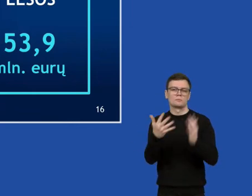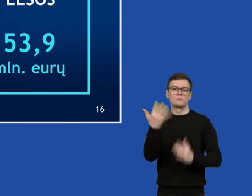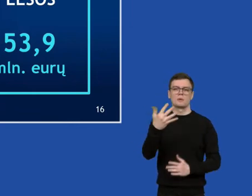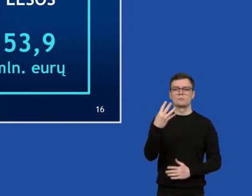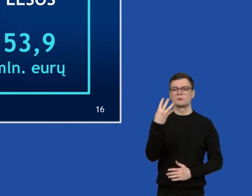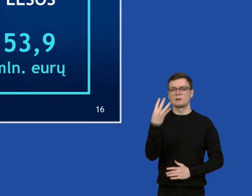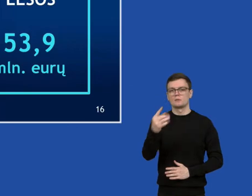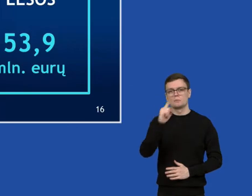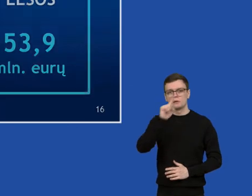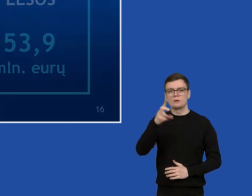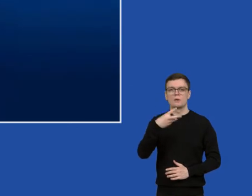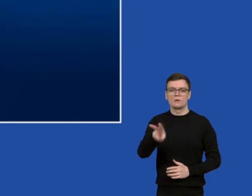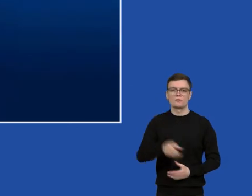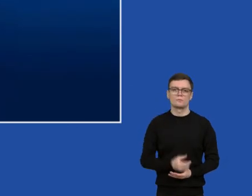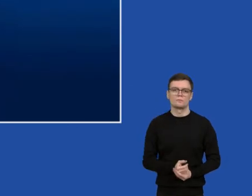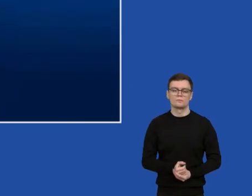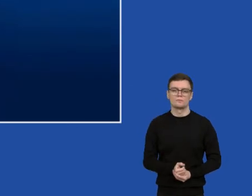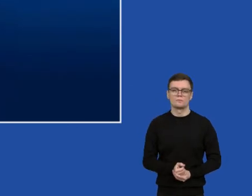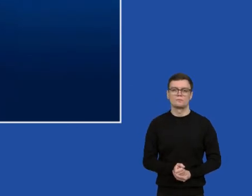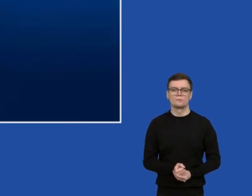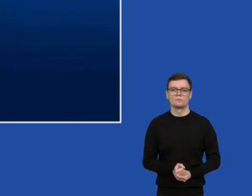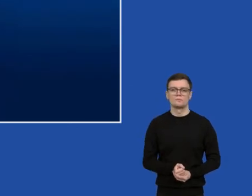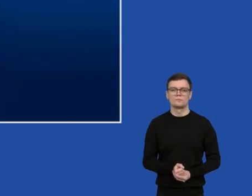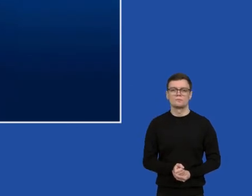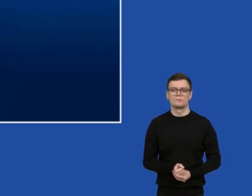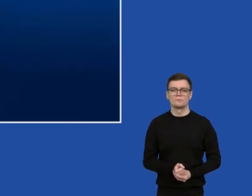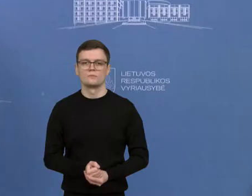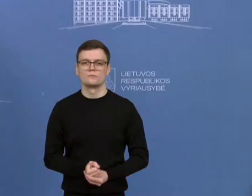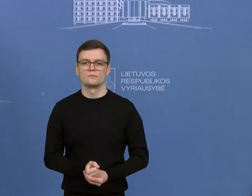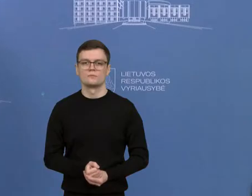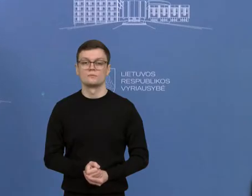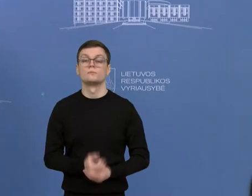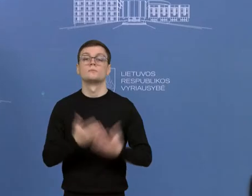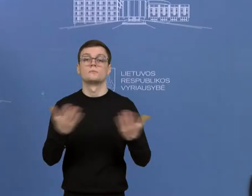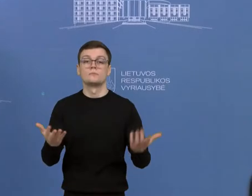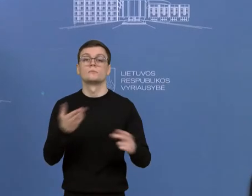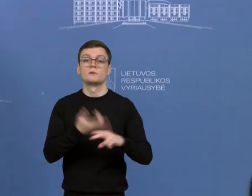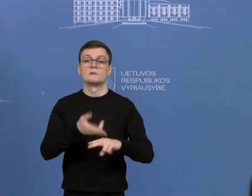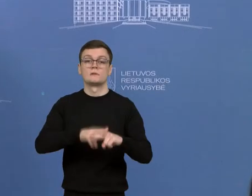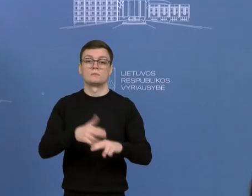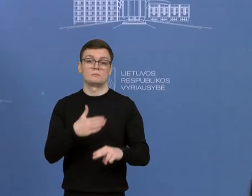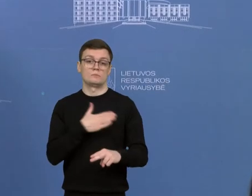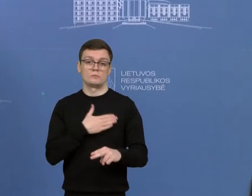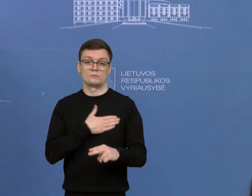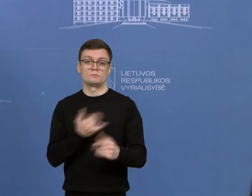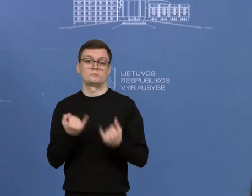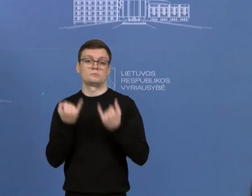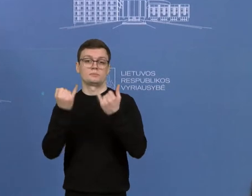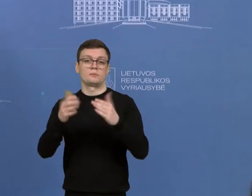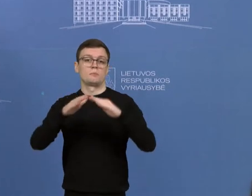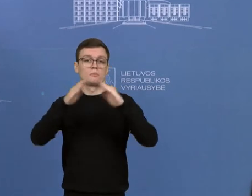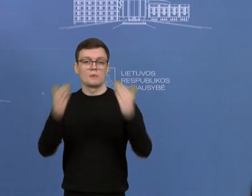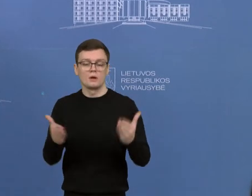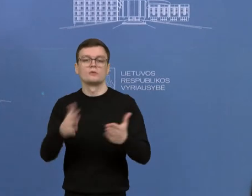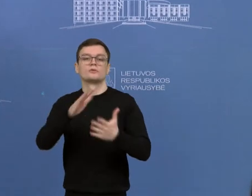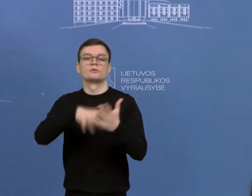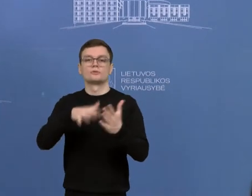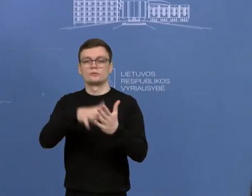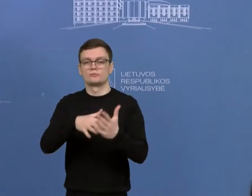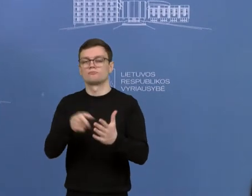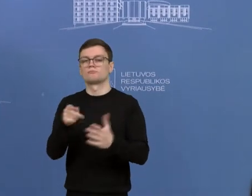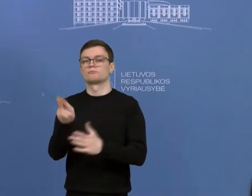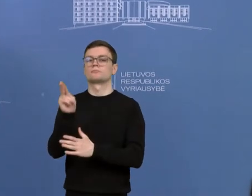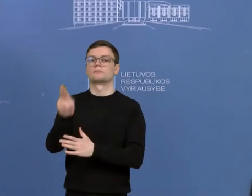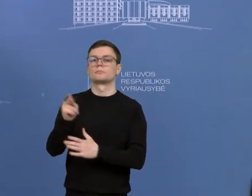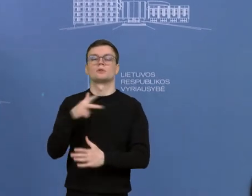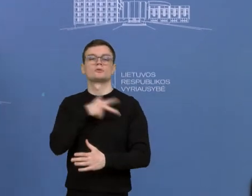54 milijonai eurų. Tai toks mūsų teikiamas paketas, tuomet ir perduotų žodį tada socialinės apsaugos ir